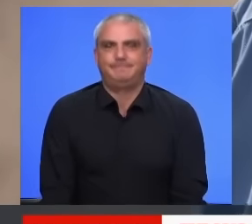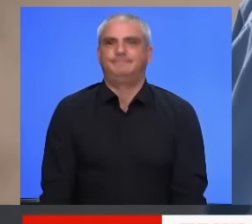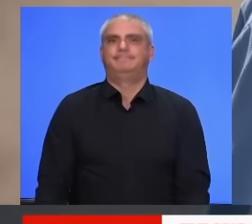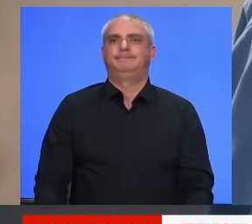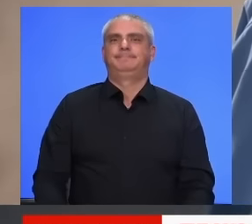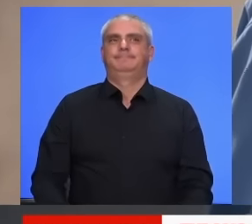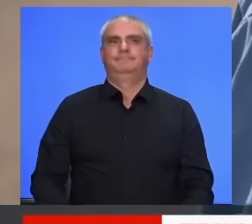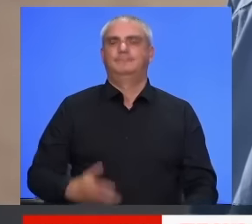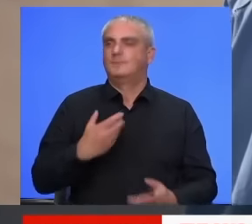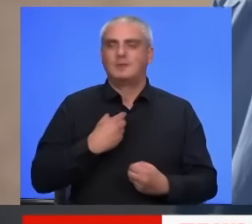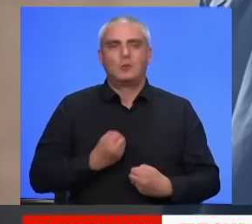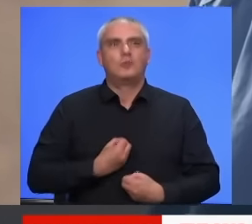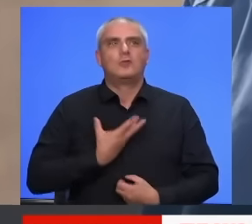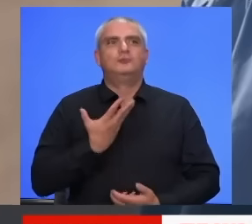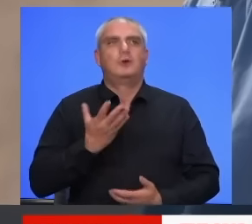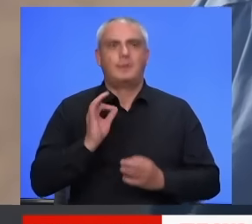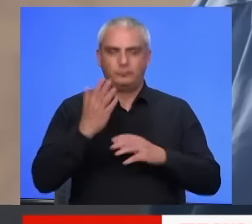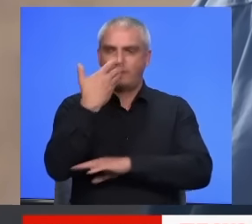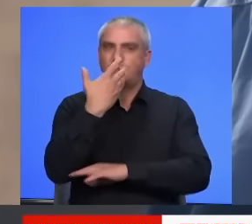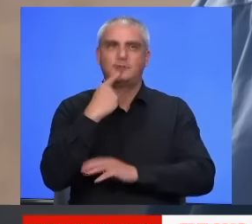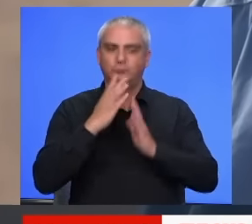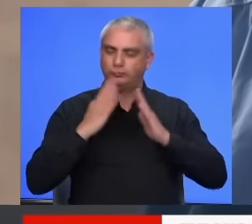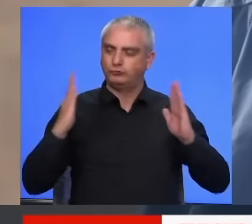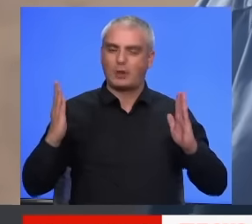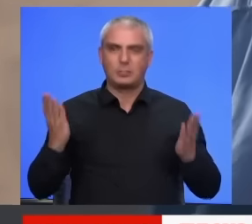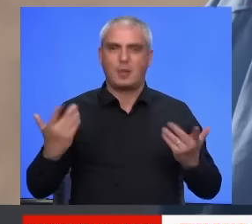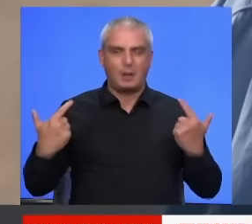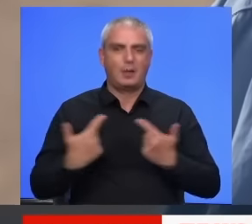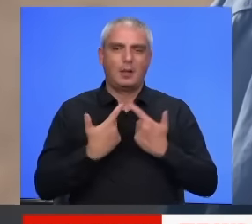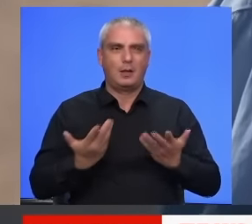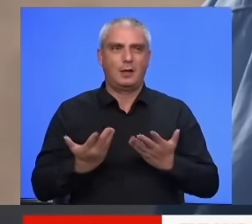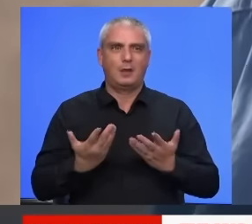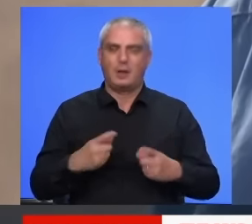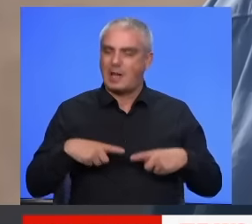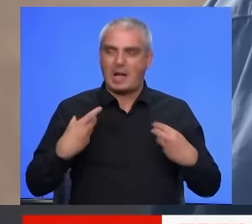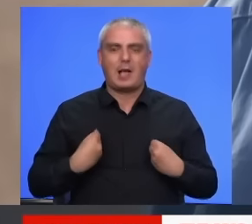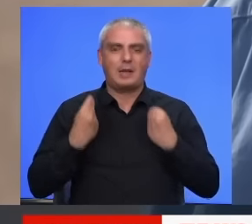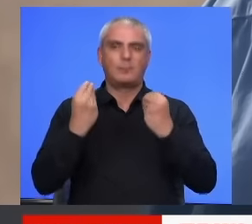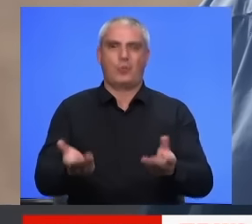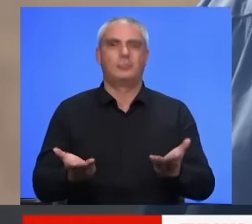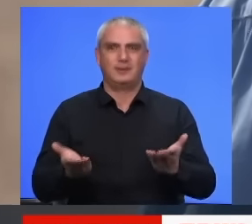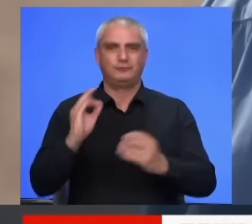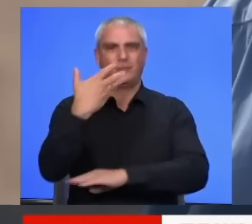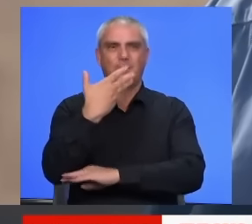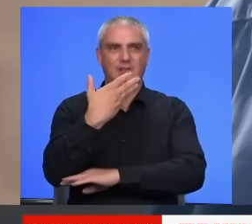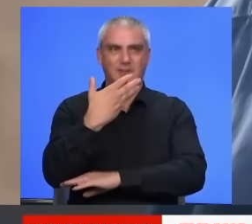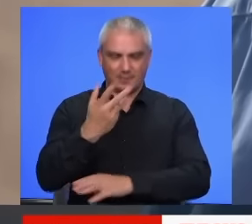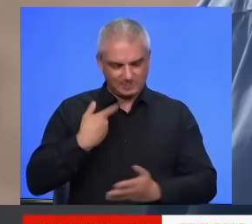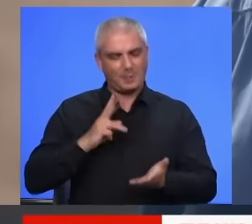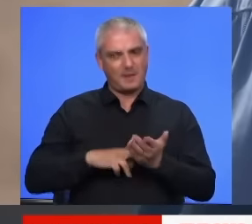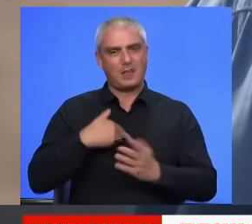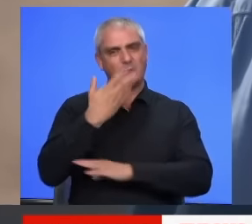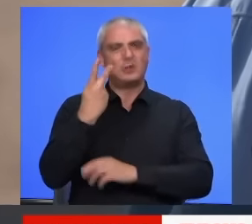נותנים את הנשמה בשביל המדינה, בשנה האחרונה. נותנים את החיים. מגיעה לנו מדינה יותר טובה מזה.